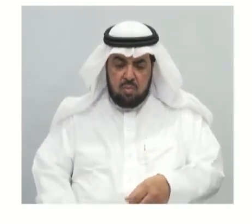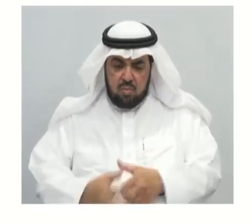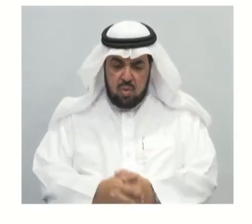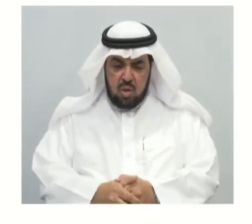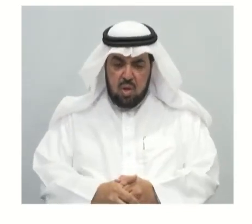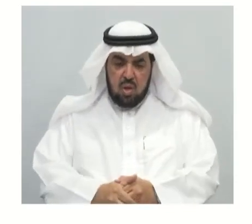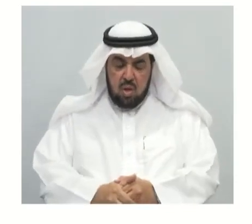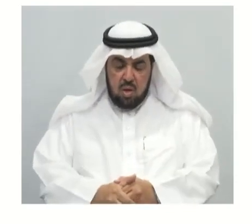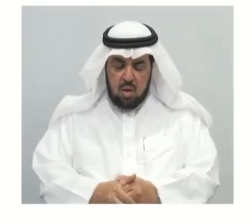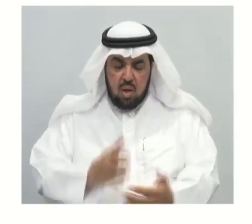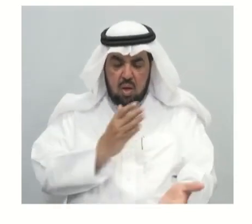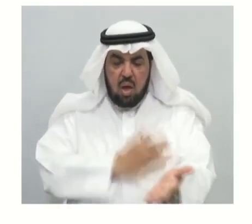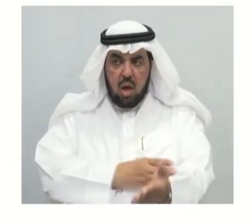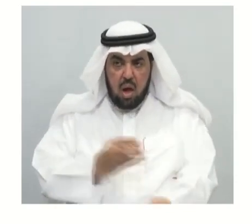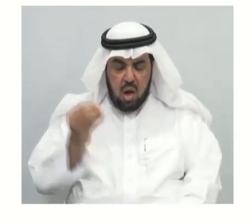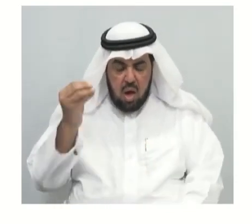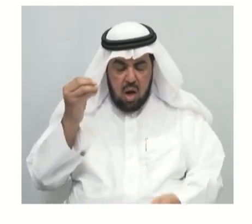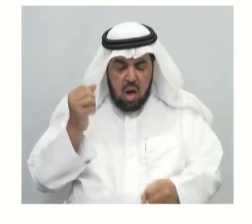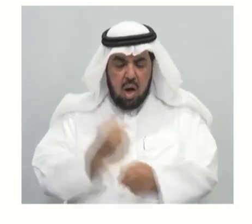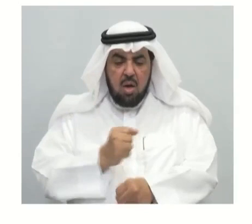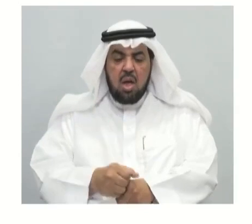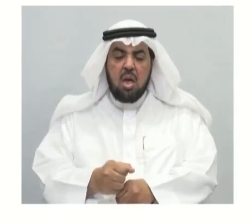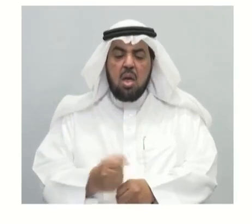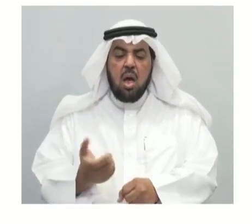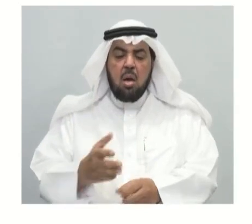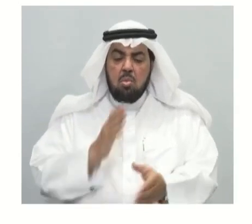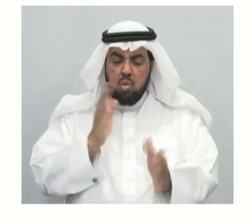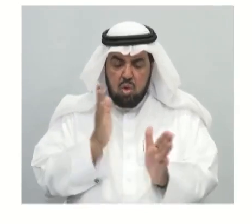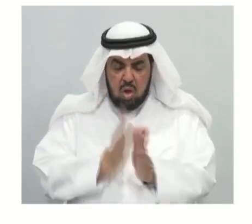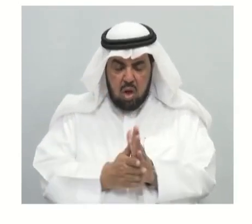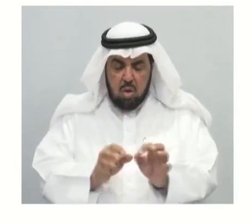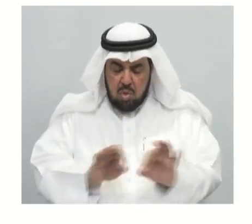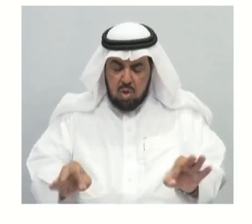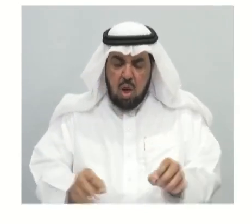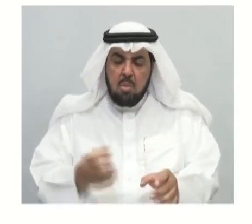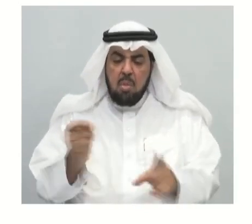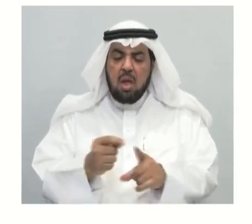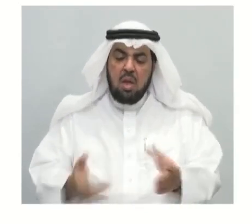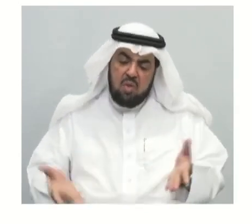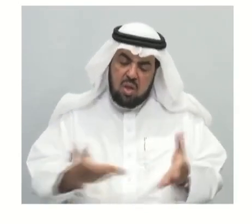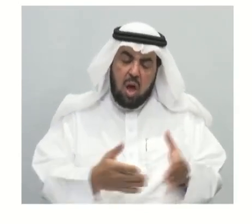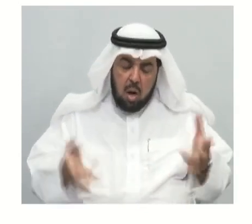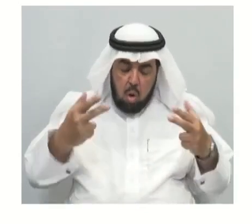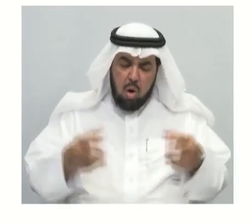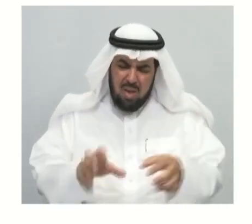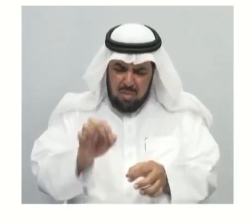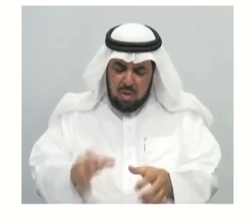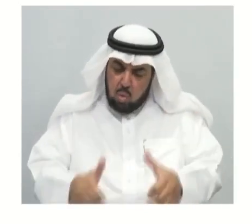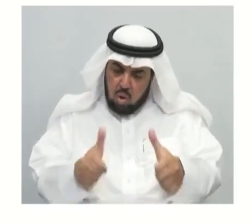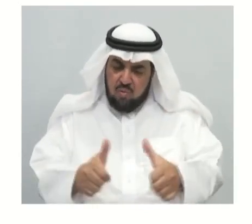كتابته اذا تقارير الاعمال هي مستندات يتم انشاؤها غرض ايصال المعلومات بايجاز